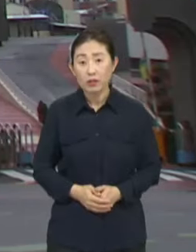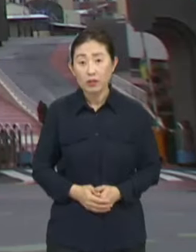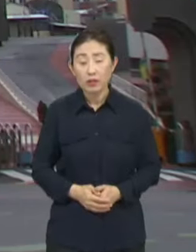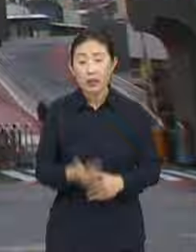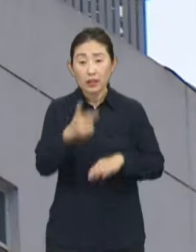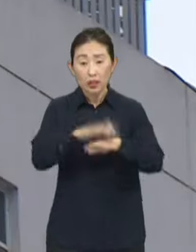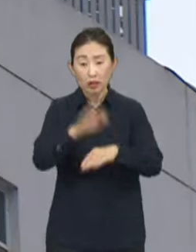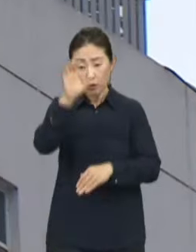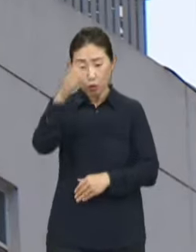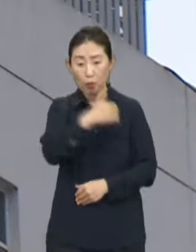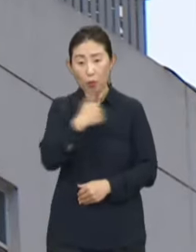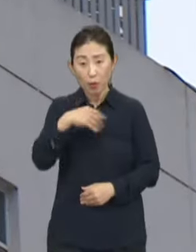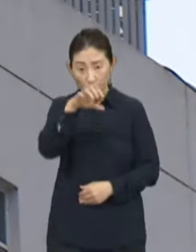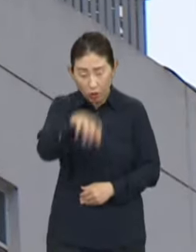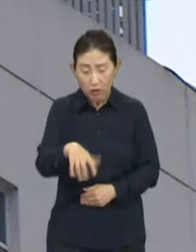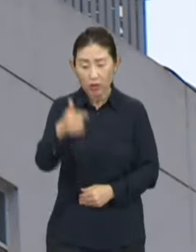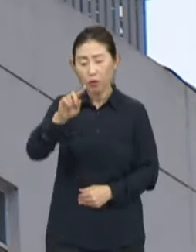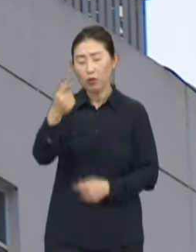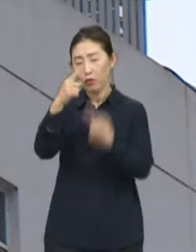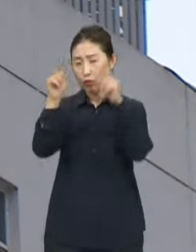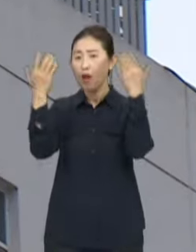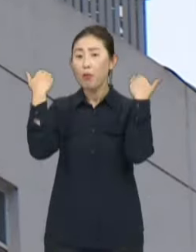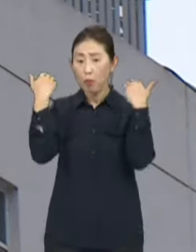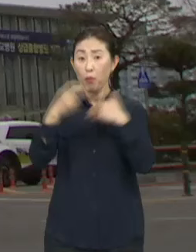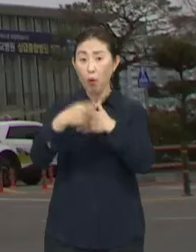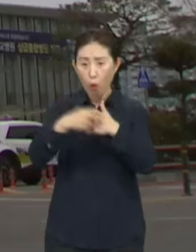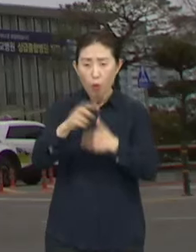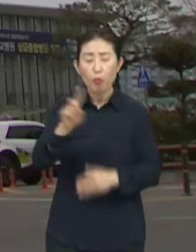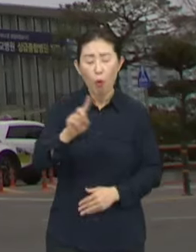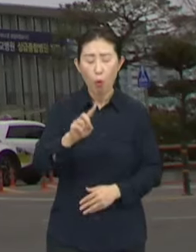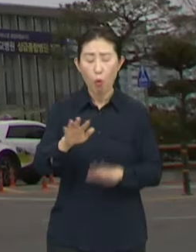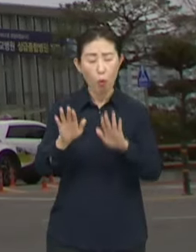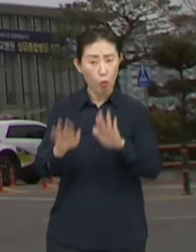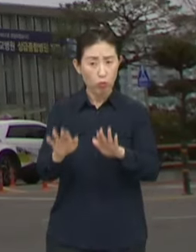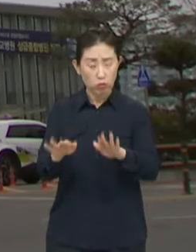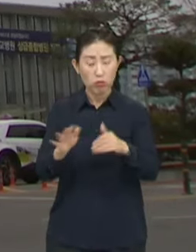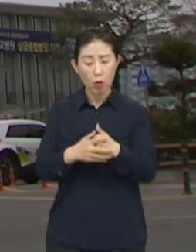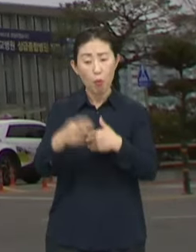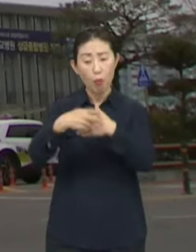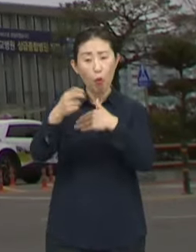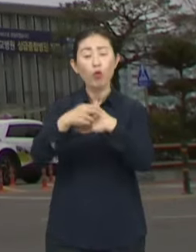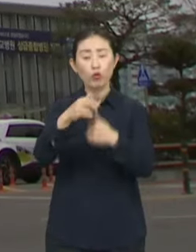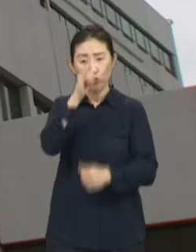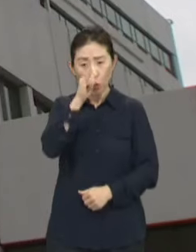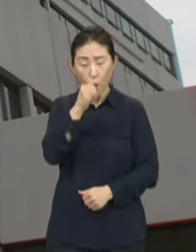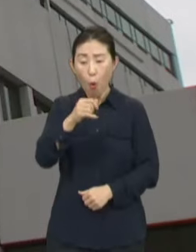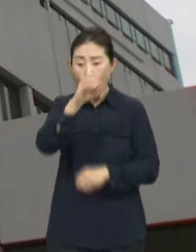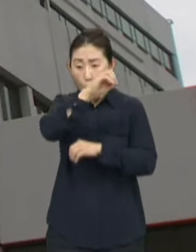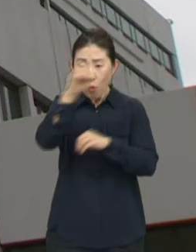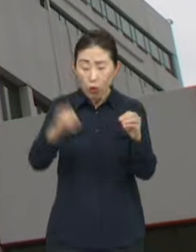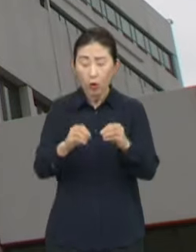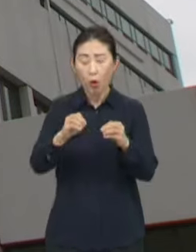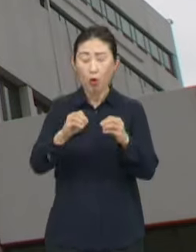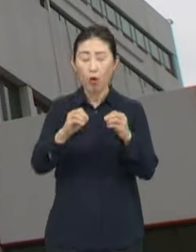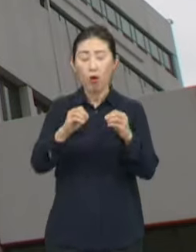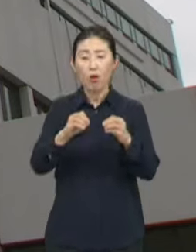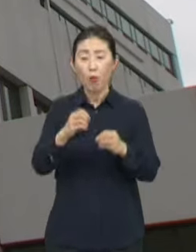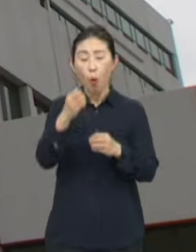대전 성모병원과 건양대병원은 일부 언론에서 오늘 휴진한다는 오보가 나가면서 예약 환자들의